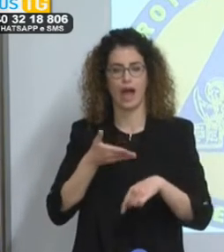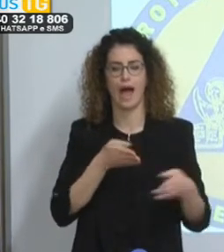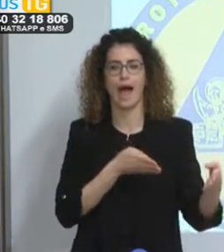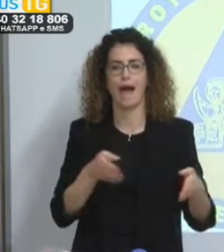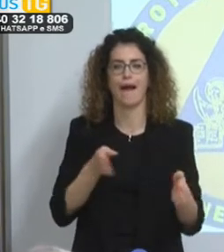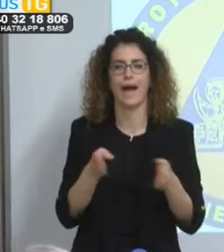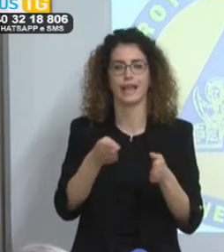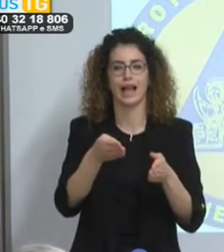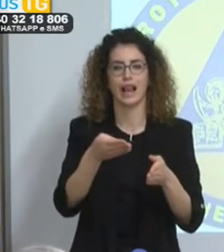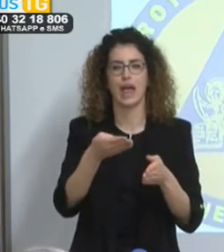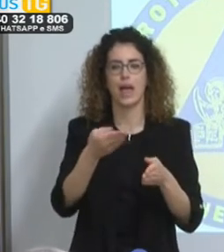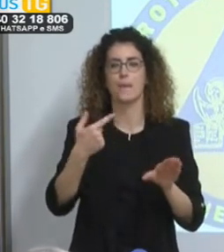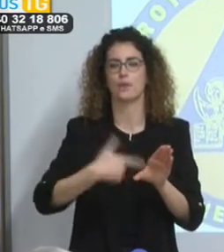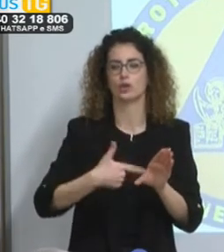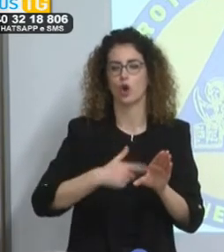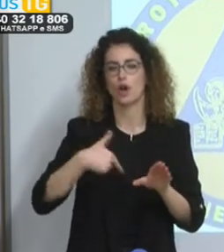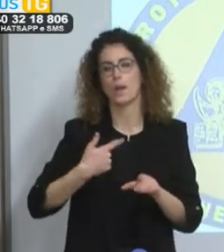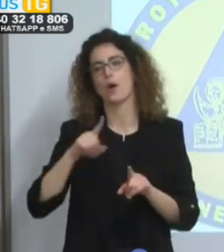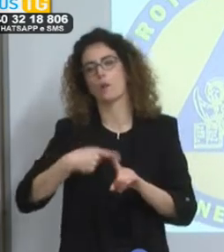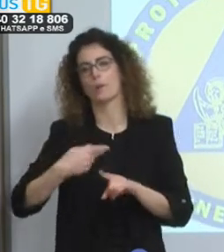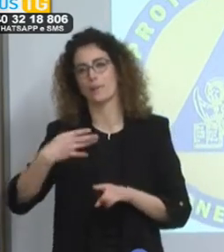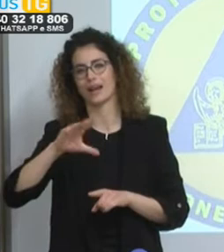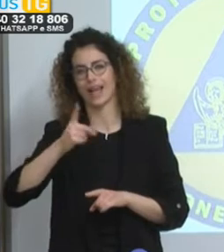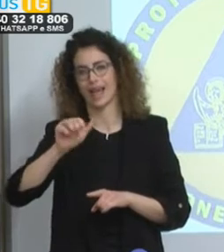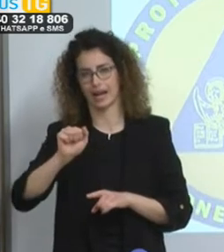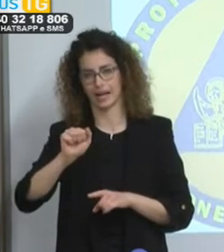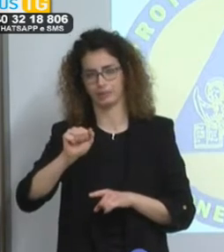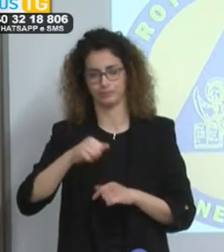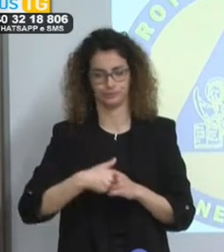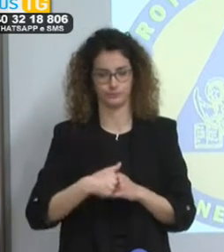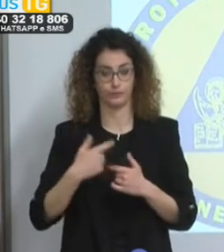Marghera, quindi finché